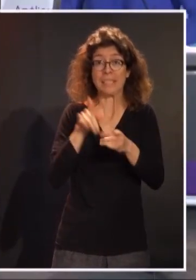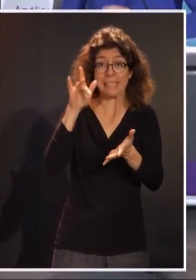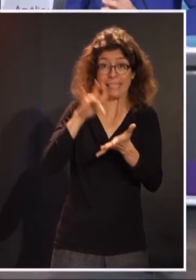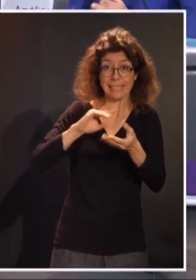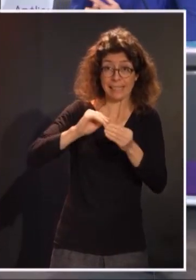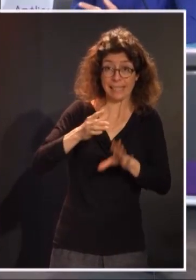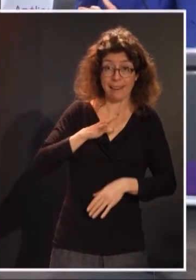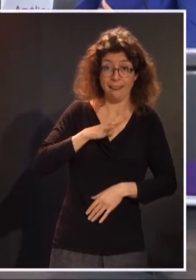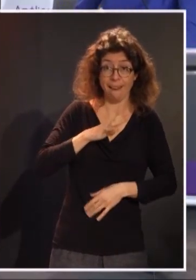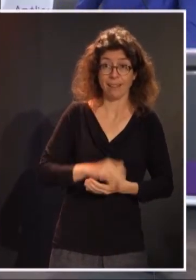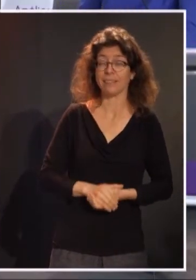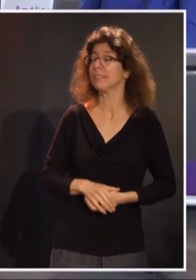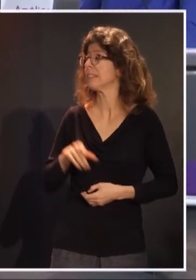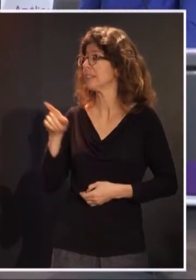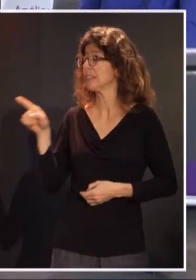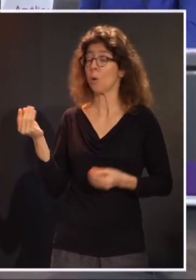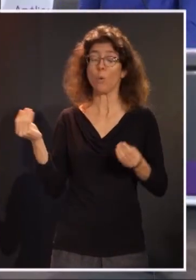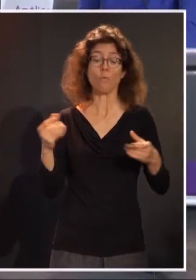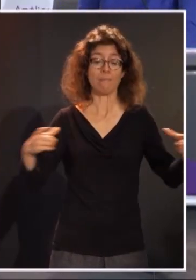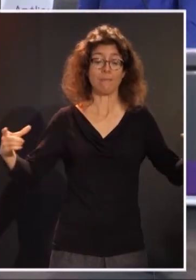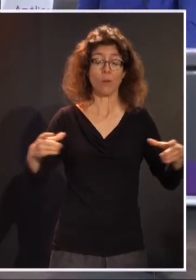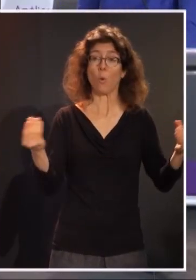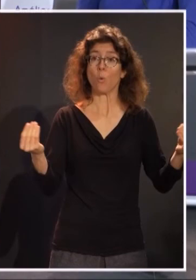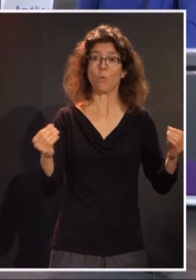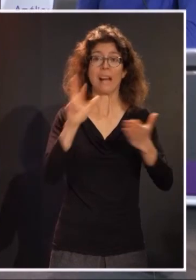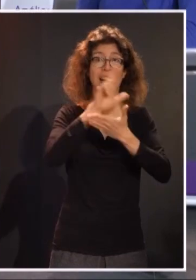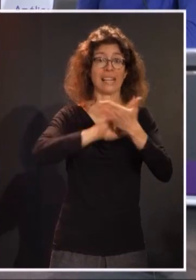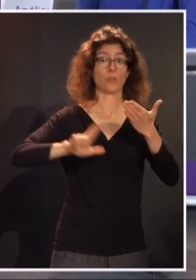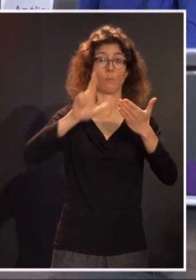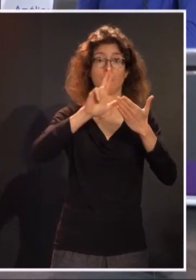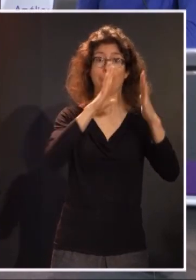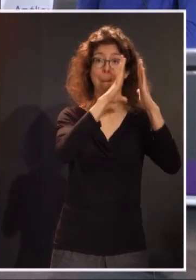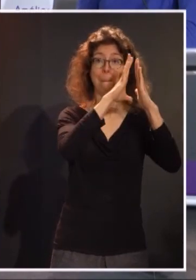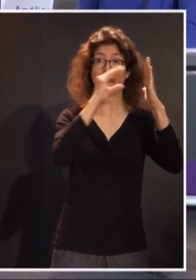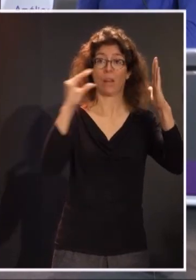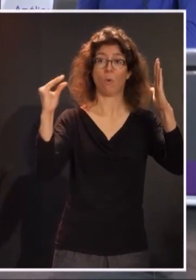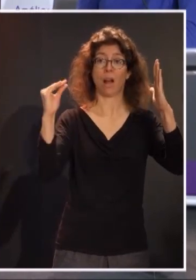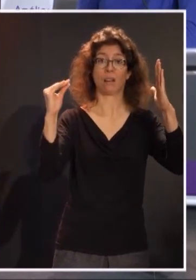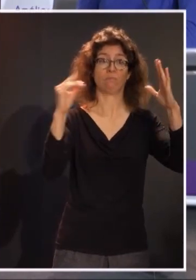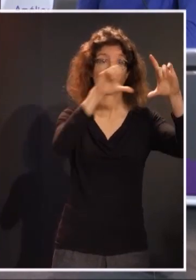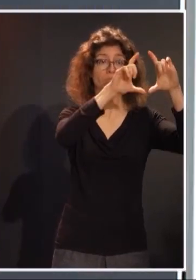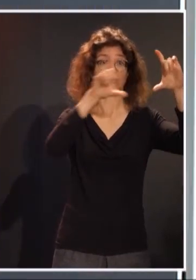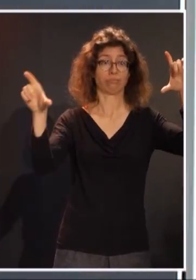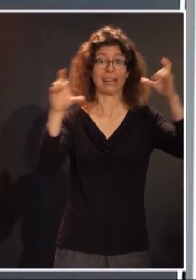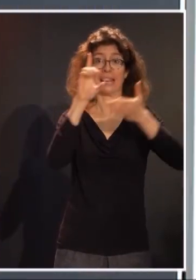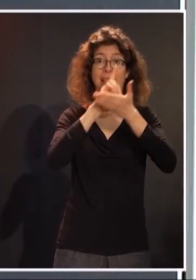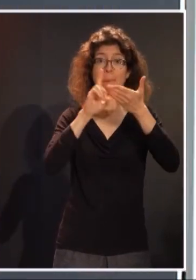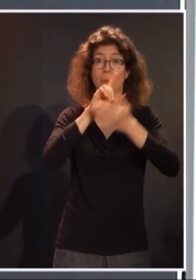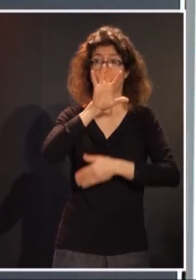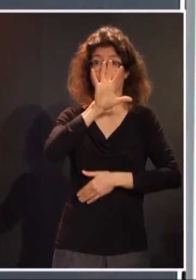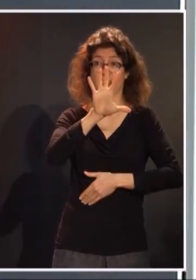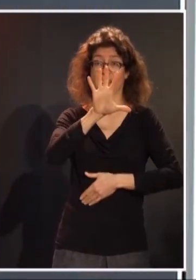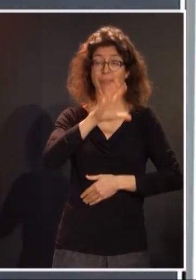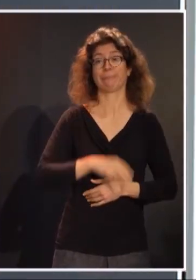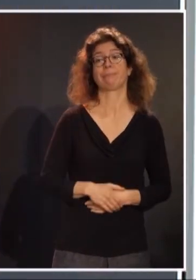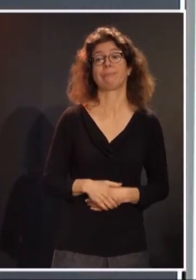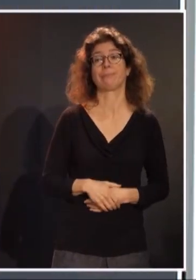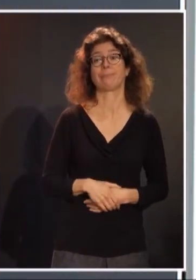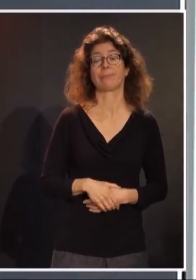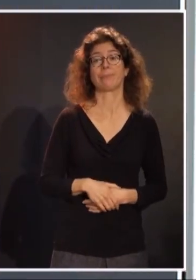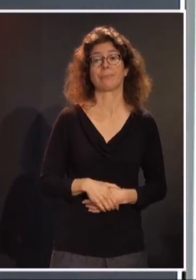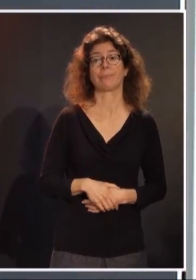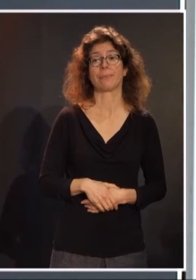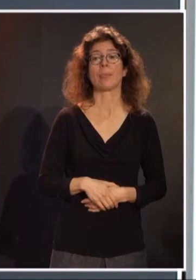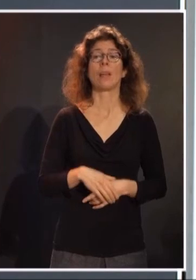Alors, le territoire, c'est la région des Pays de la Loire, donc sur les 5 départements de la région.